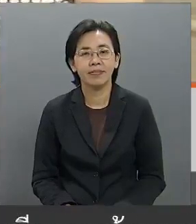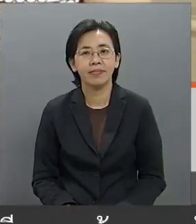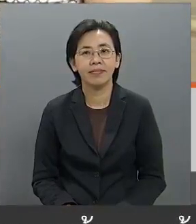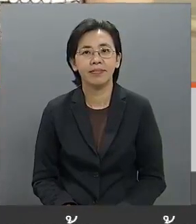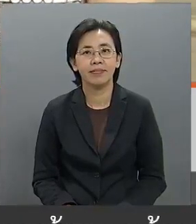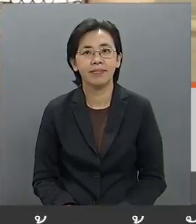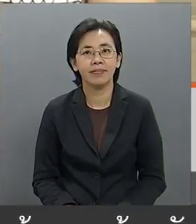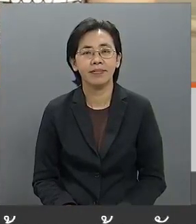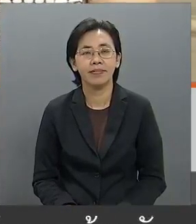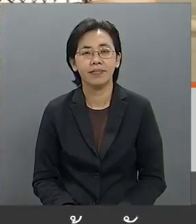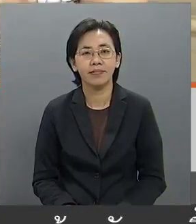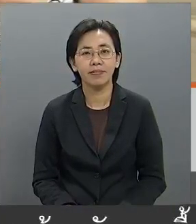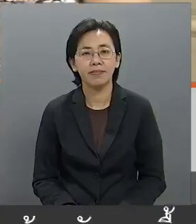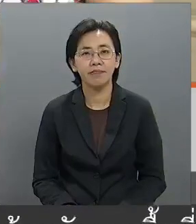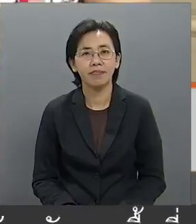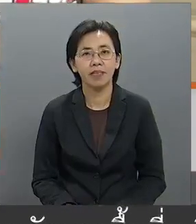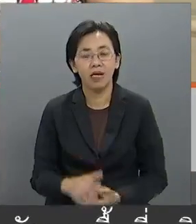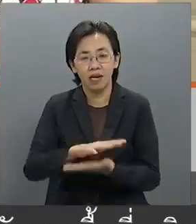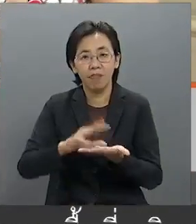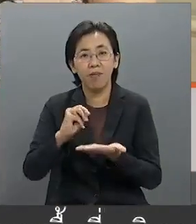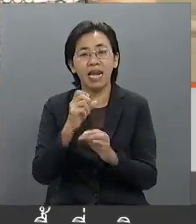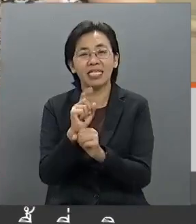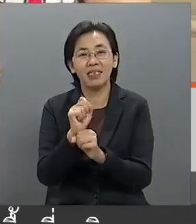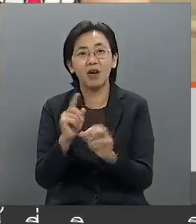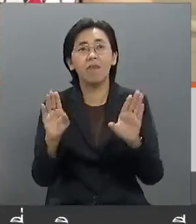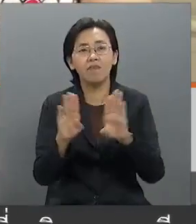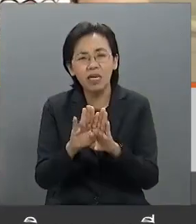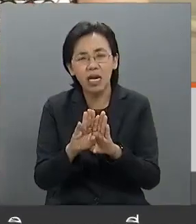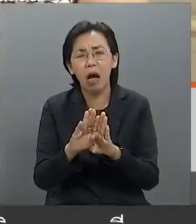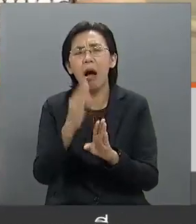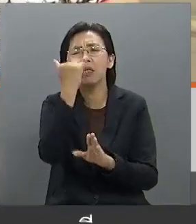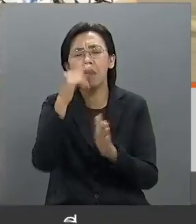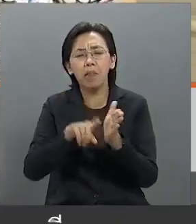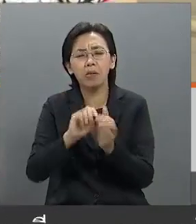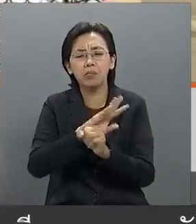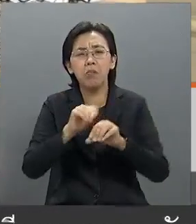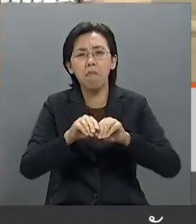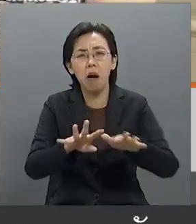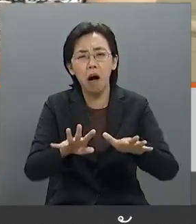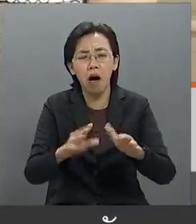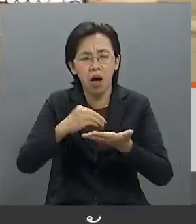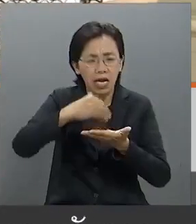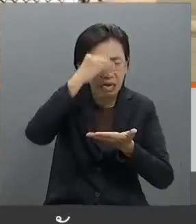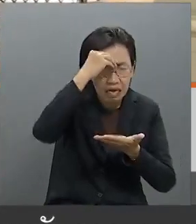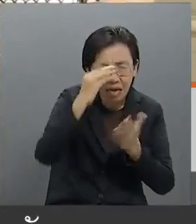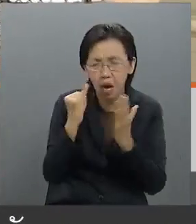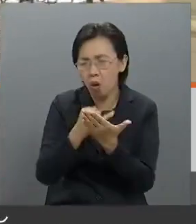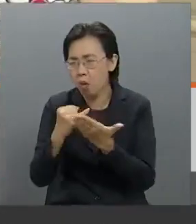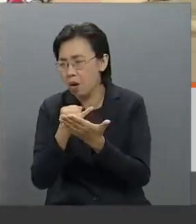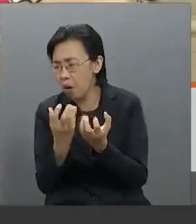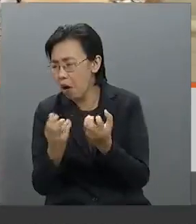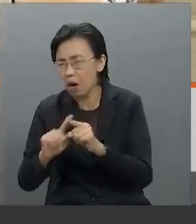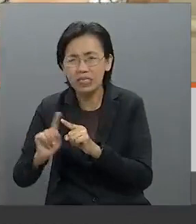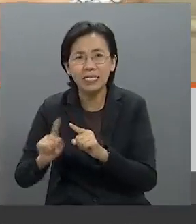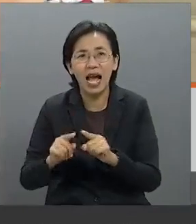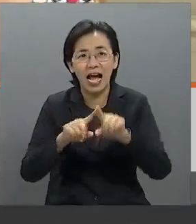พอมหาวิทยาลัยศิลปากรปิดช่วงโควิด-19นะคะนักศึกษาแล้วก็ศิลปินเองก็ขาดเครื่องมือค่ะโดยเฉพาะอย่างคนที่ทำภาพพิมพ์อย่างน้อง